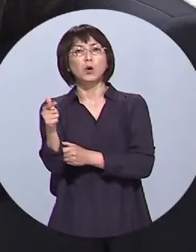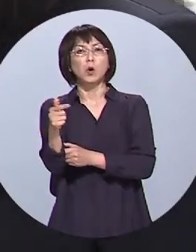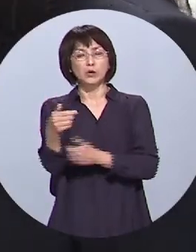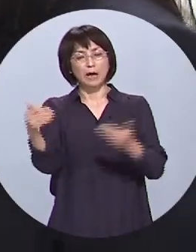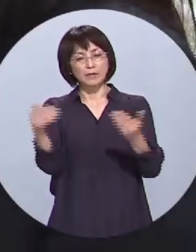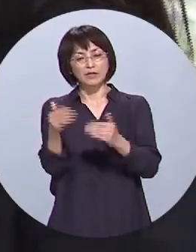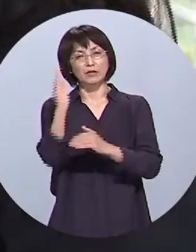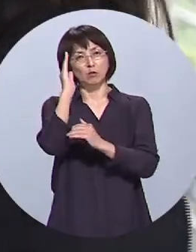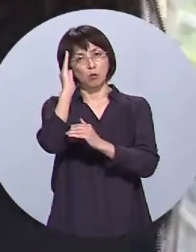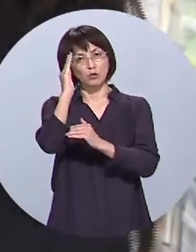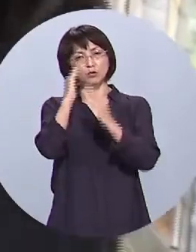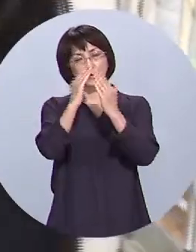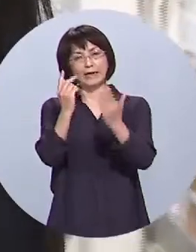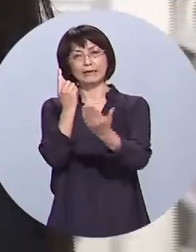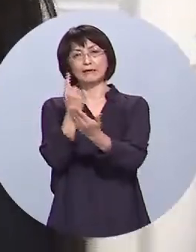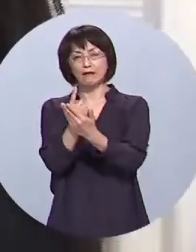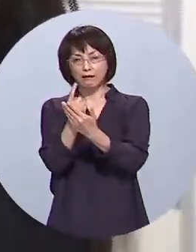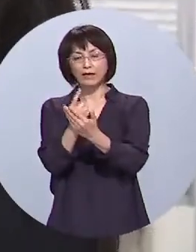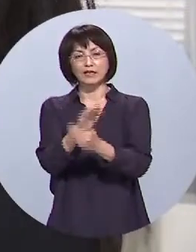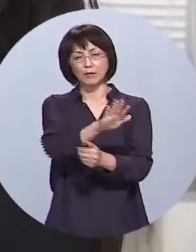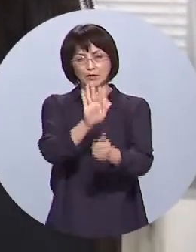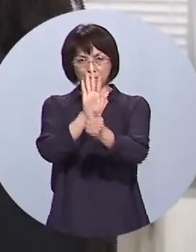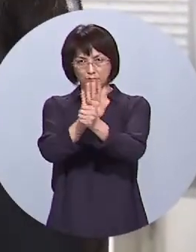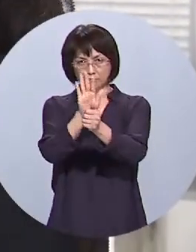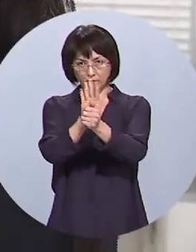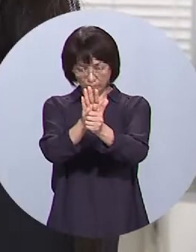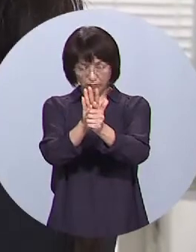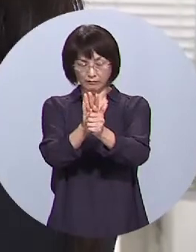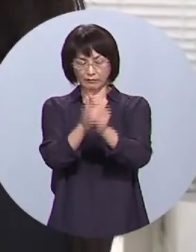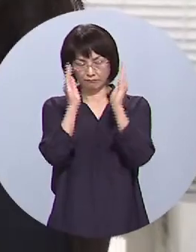会にも参加してスキルアップに努めています。